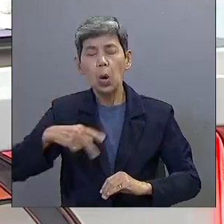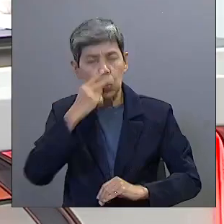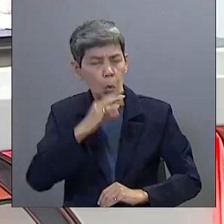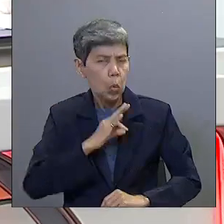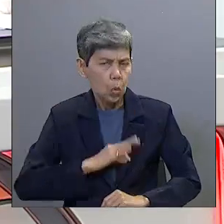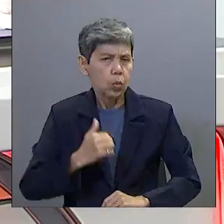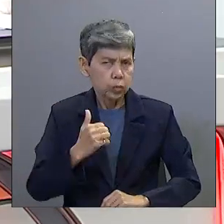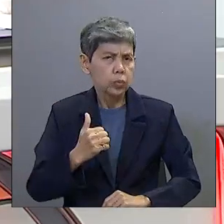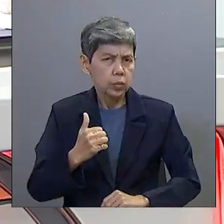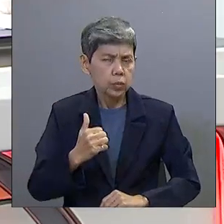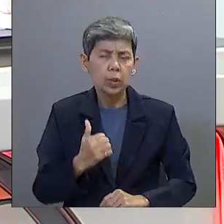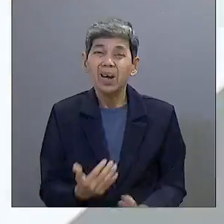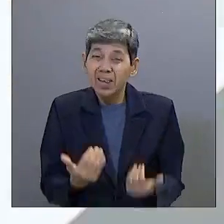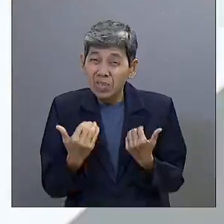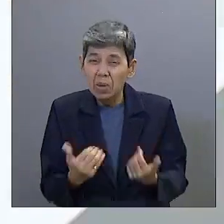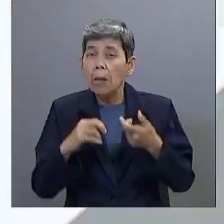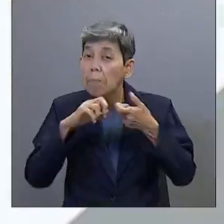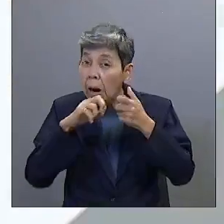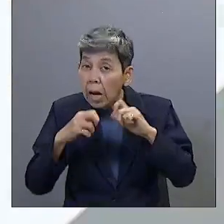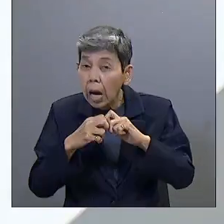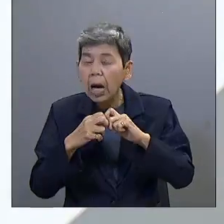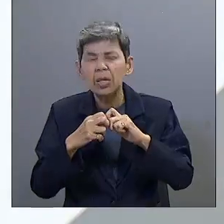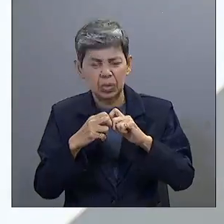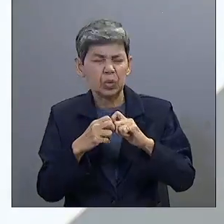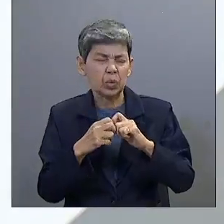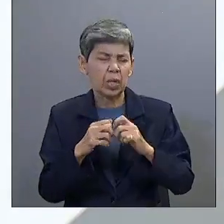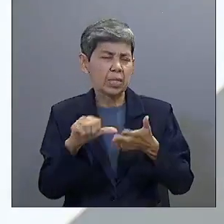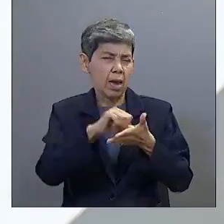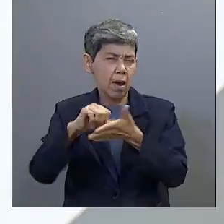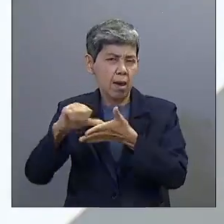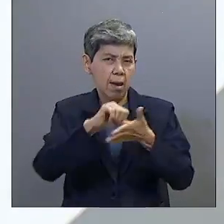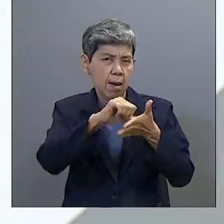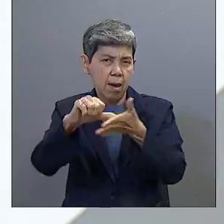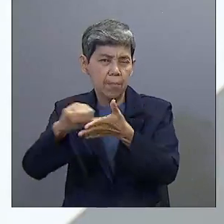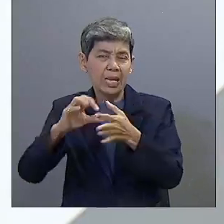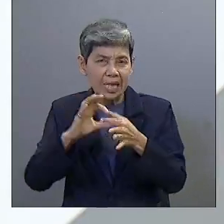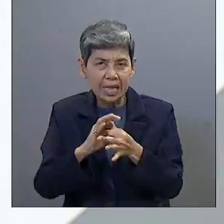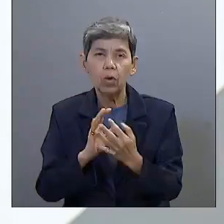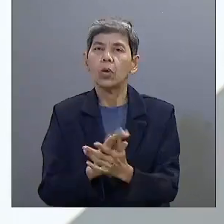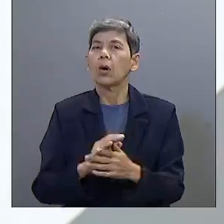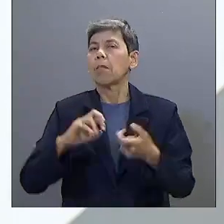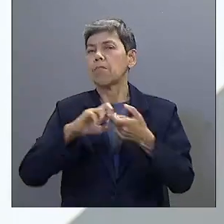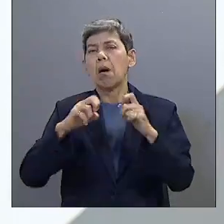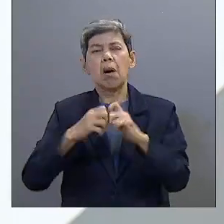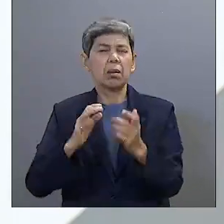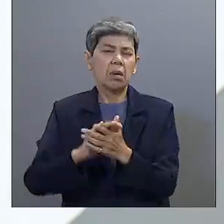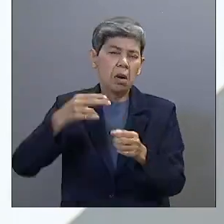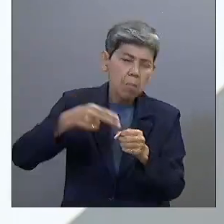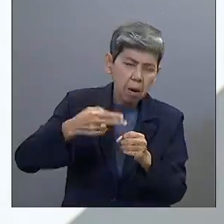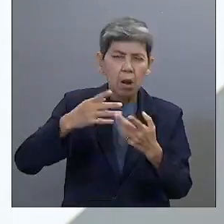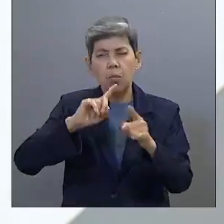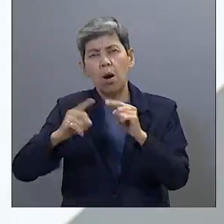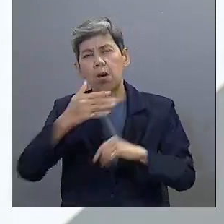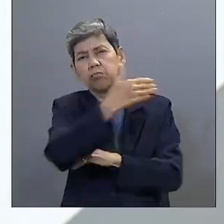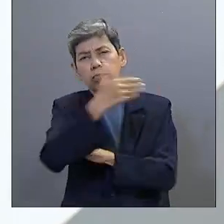งพอใจนะคะแต่ตอนนี้ปัญหาเฉพาะหน้าที่ยังต้องรอการแก้ไขก็คือเรื่องของพลังงานสูงที่มีต้นเหตุมาจากความขัดแย้งระหว่าง